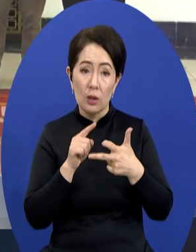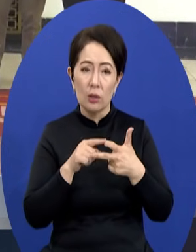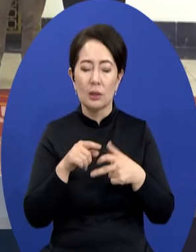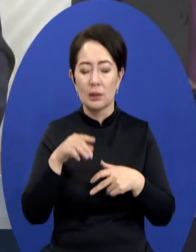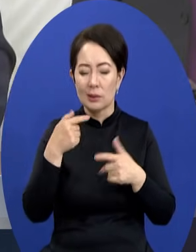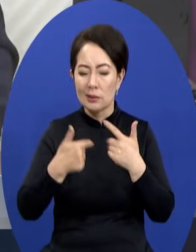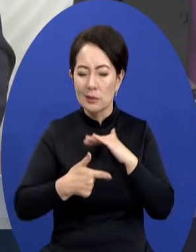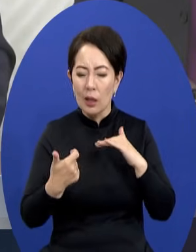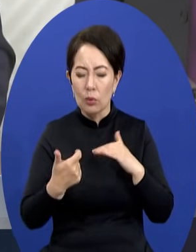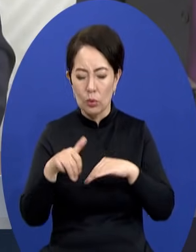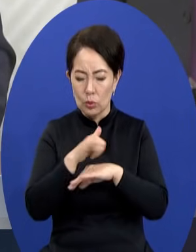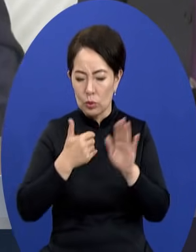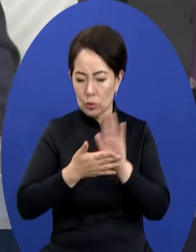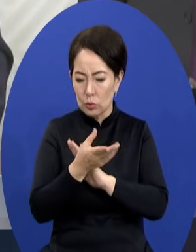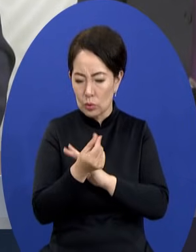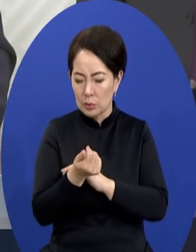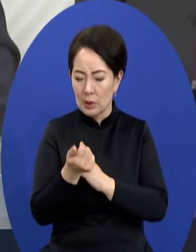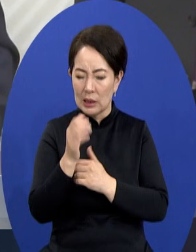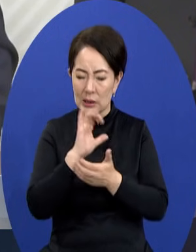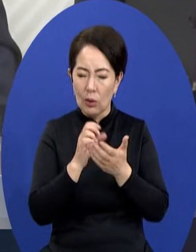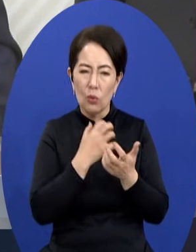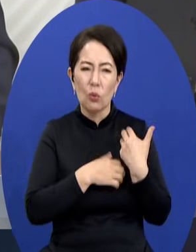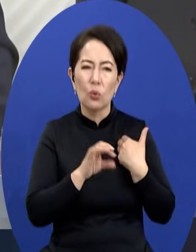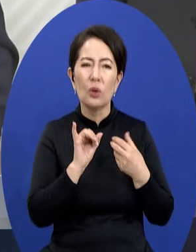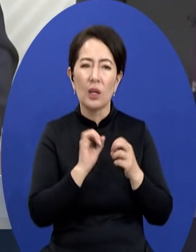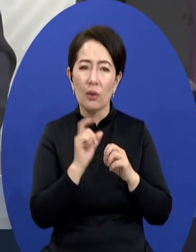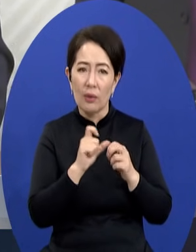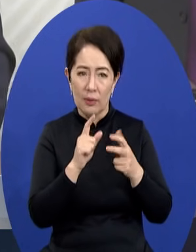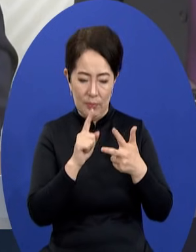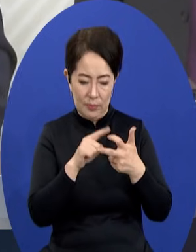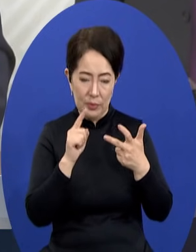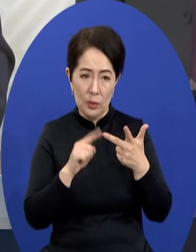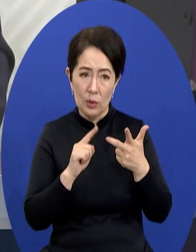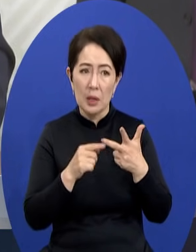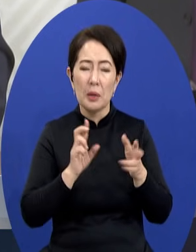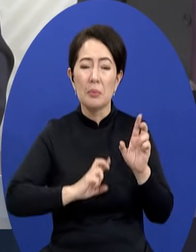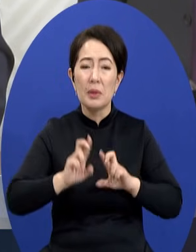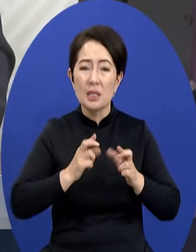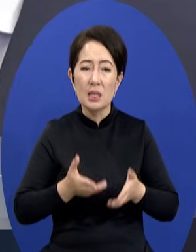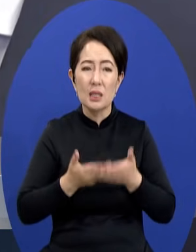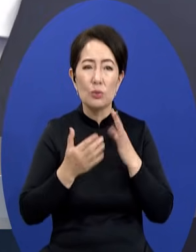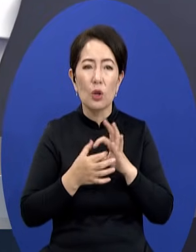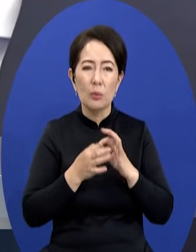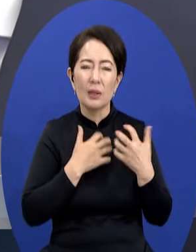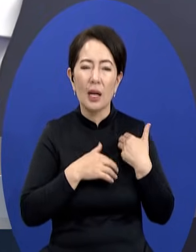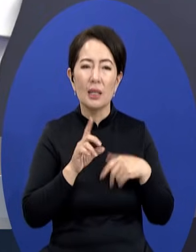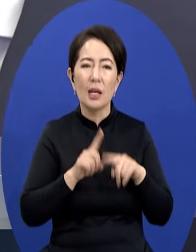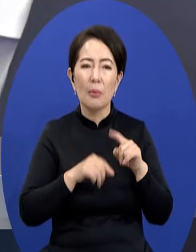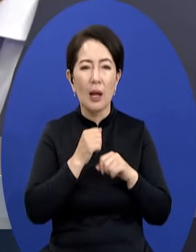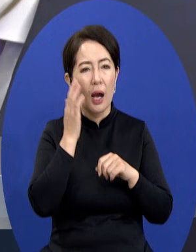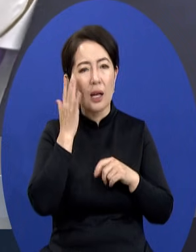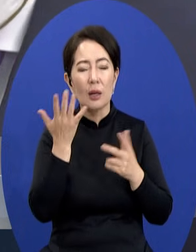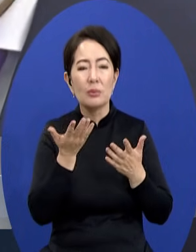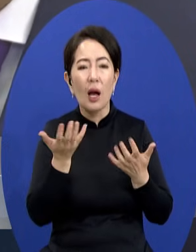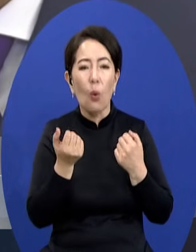санхүүжилтийн хүрээнд яаралтай ямар арга хэмжээ авах вэ? Гуравдугаарт, бизнес экспортод дэмжих чиглэлээр яаралтай ямар арга хэмжээ авах юм бэ гэдэг чиглэлээр